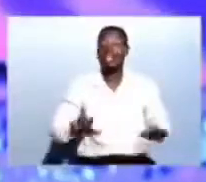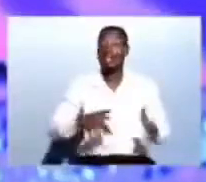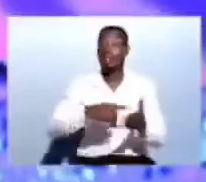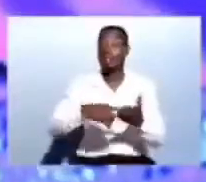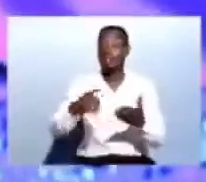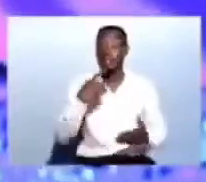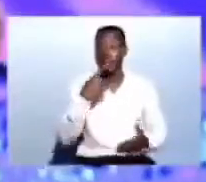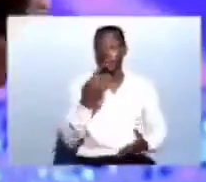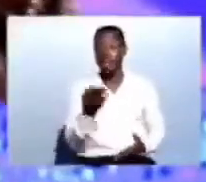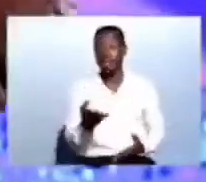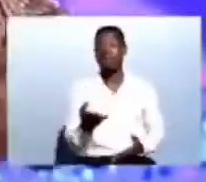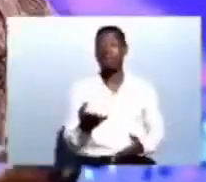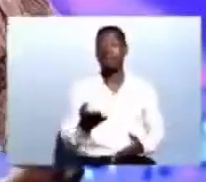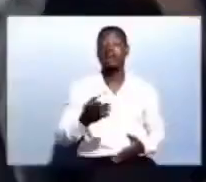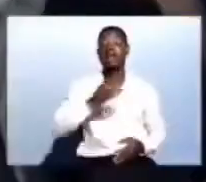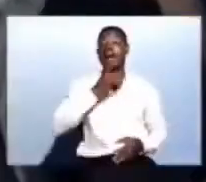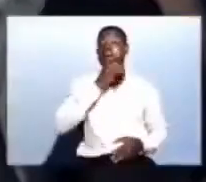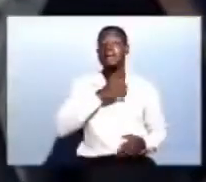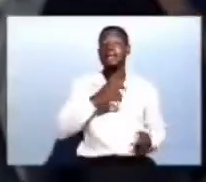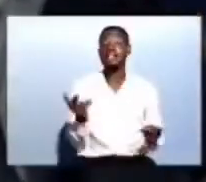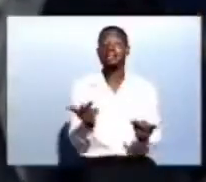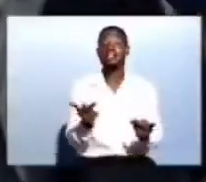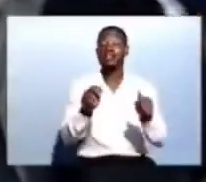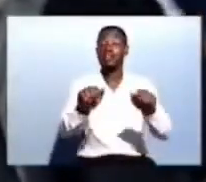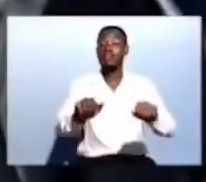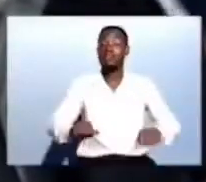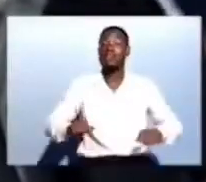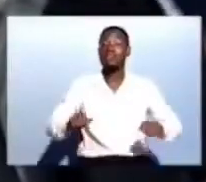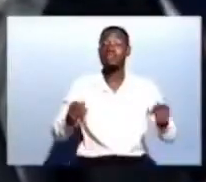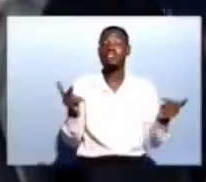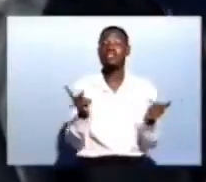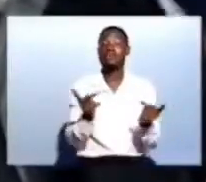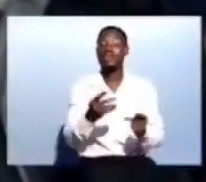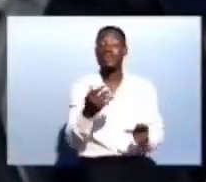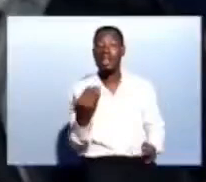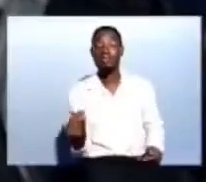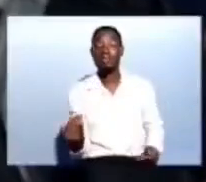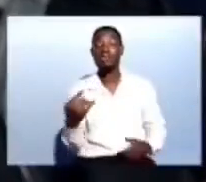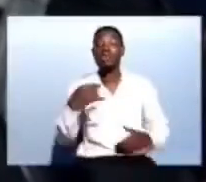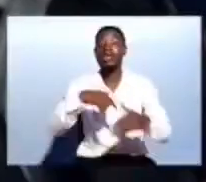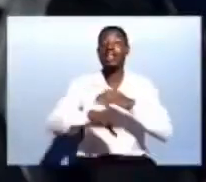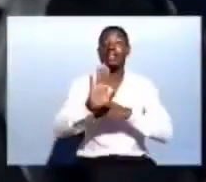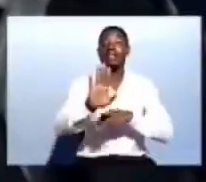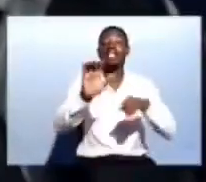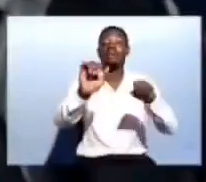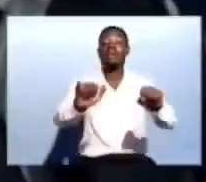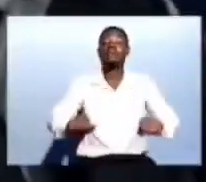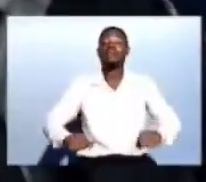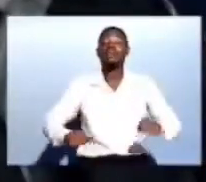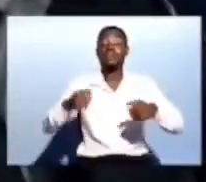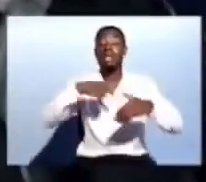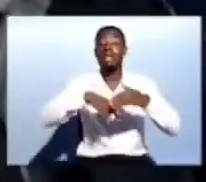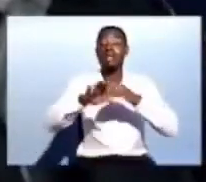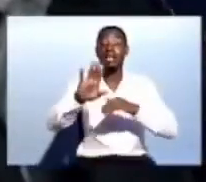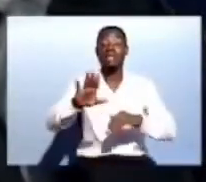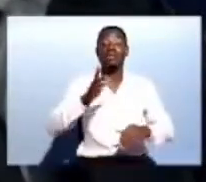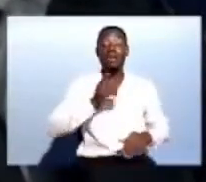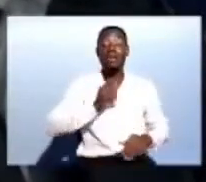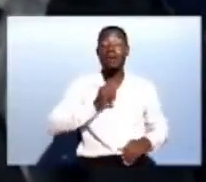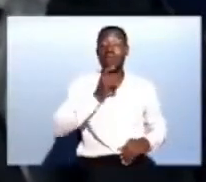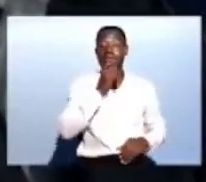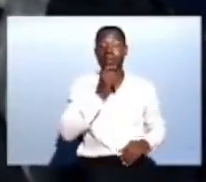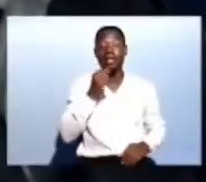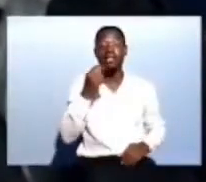hapa kwamba mume ni kama mfalme, mume ni kama mtoto. Mume ndani yake kuna mfalme, ndani yake kuna mtoto, ndani yake kuna